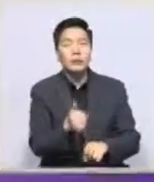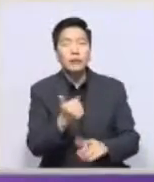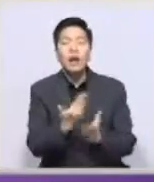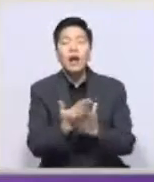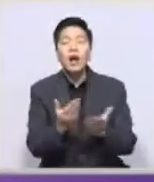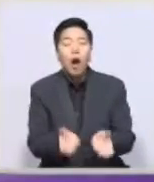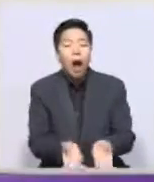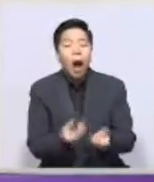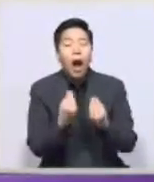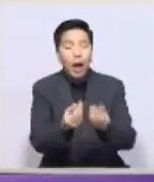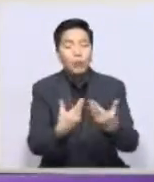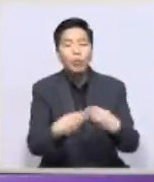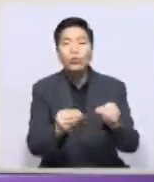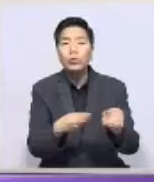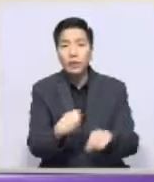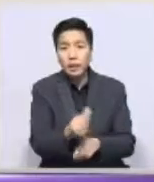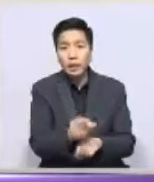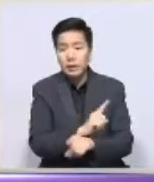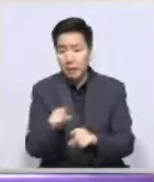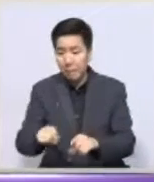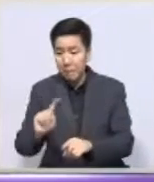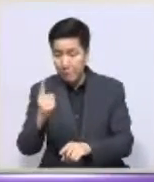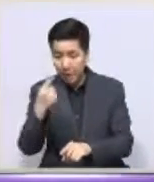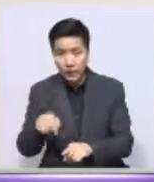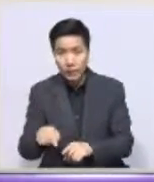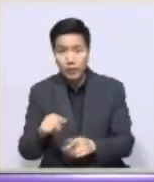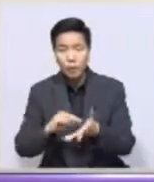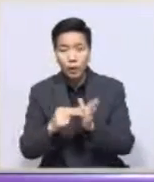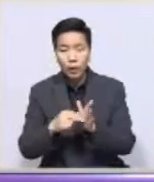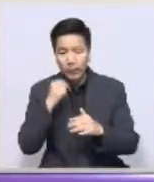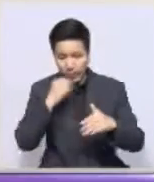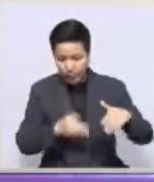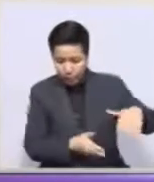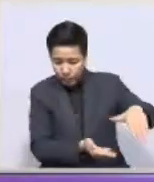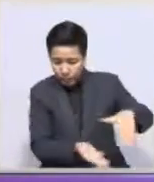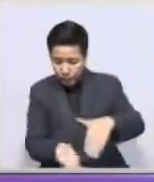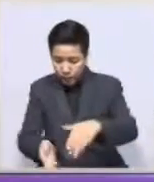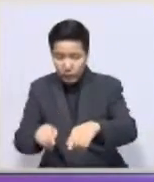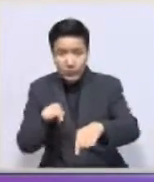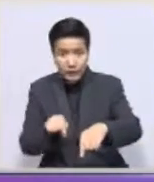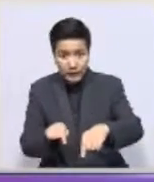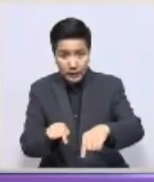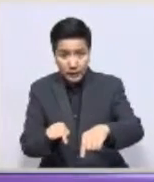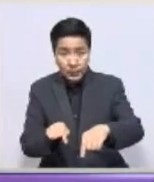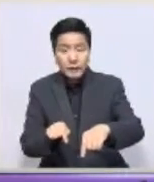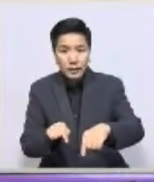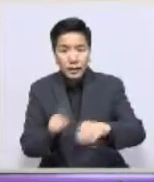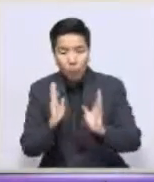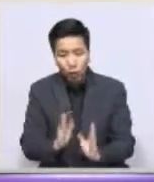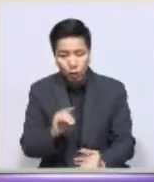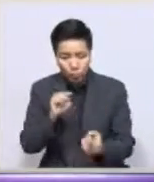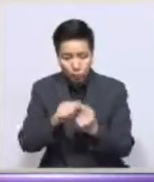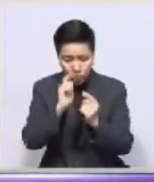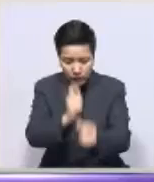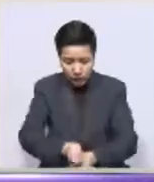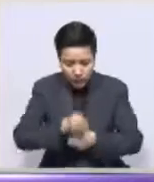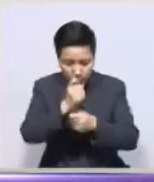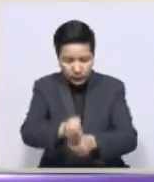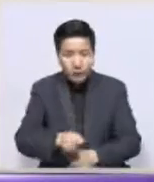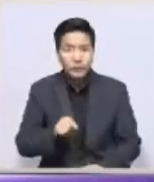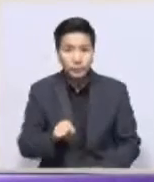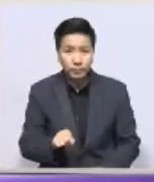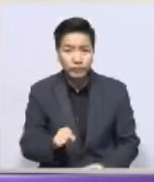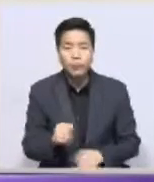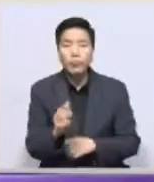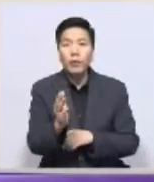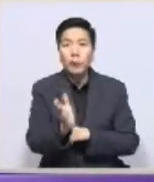การของใหม่เนี่ยก็จะเป็นยกเว้นในส่วนของสิ่งล้ำน้ำที่เป็นในเรื่องของการเกษตรกรรมนะฮะ